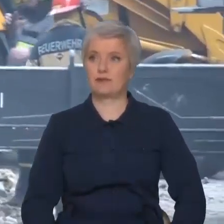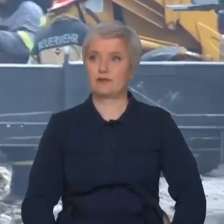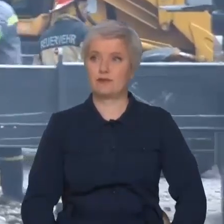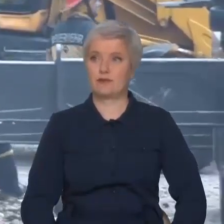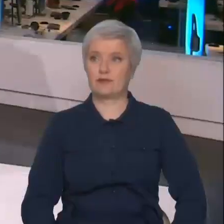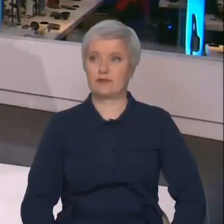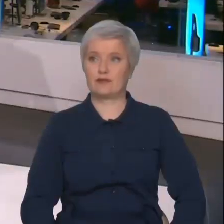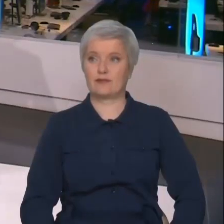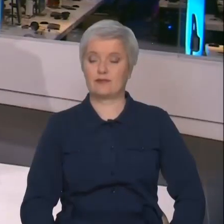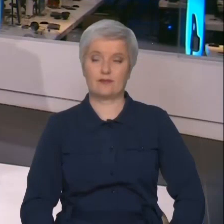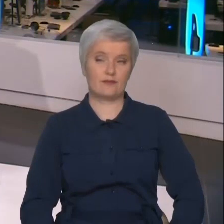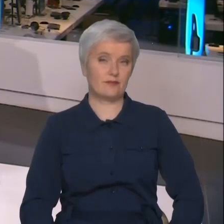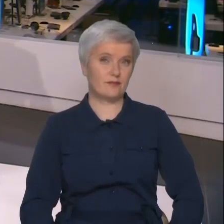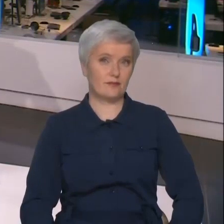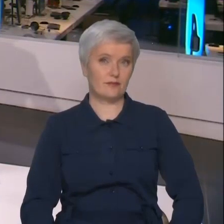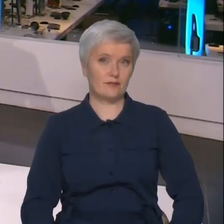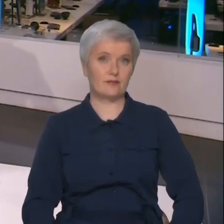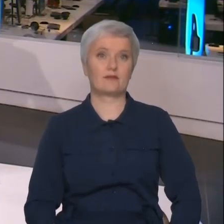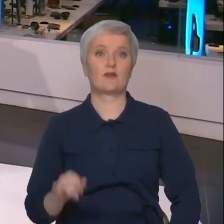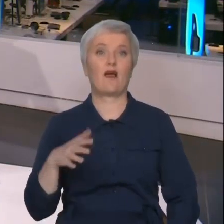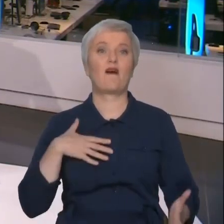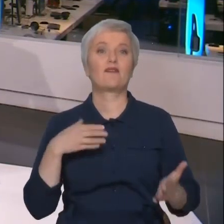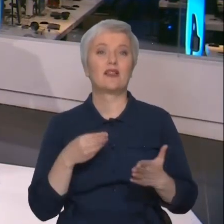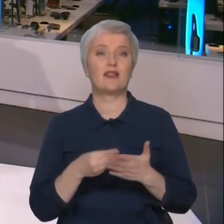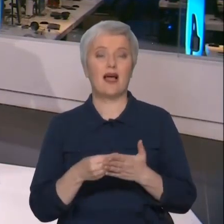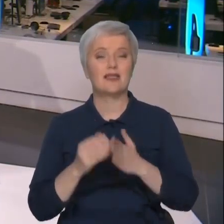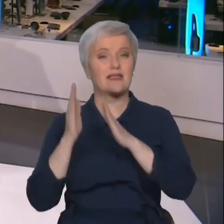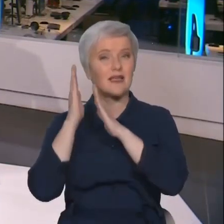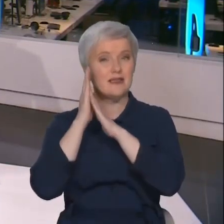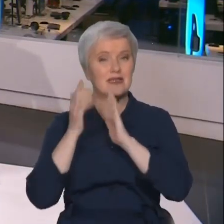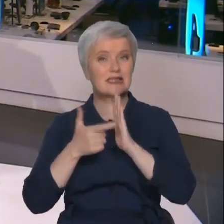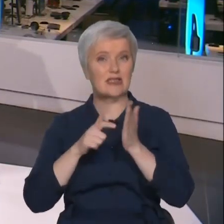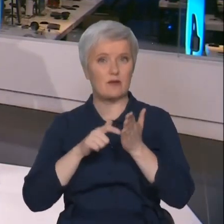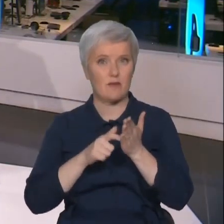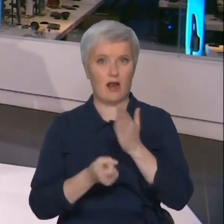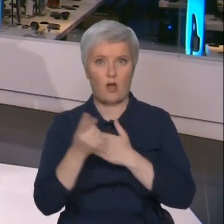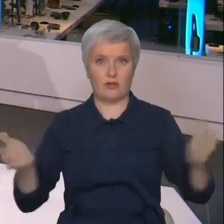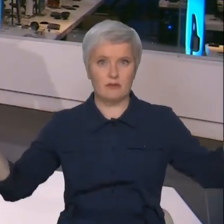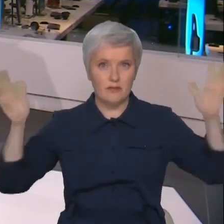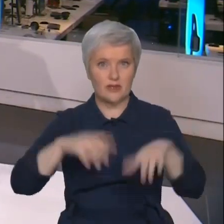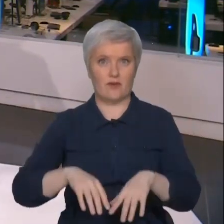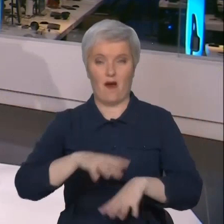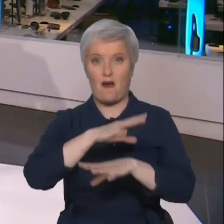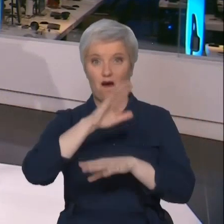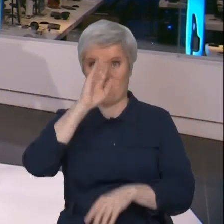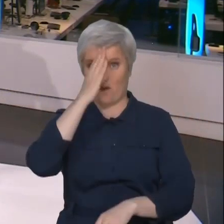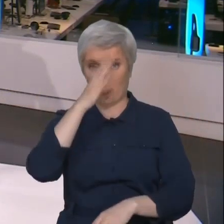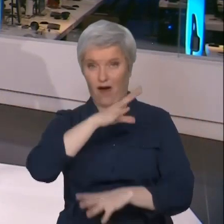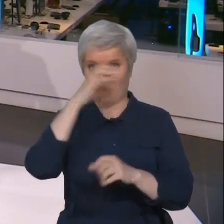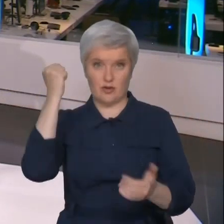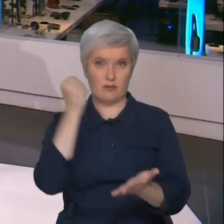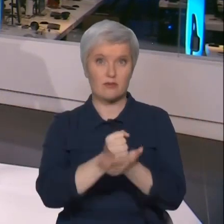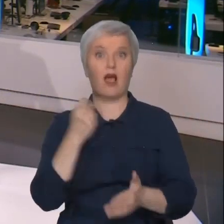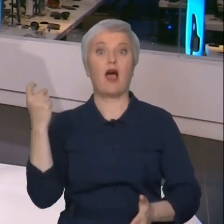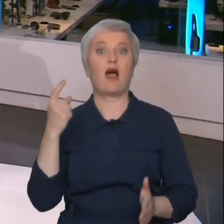Суспільному. У власній спальні опинилися під завалами. Ворог вдарив вночі по Харкову. З-під за уламків